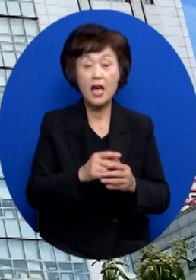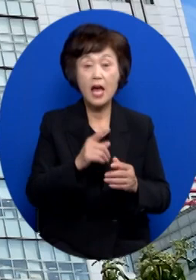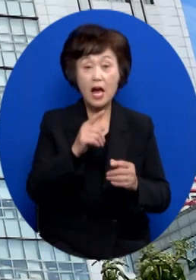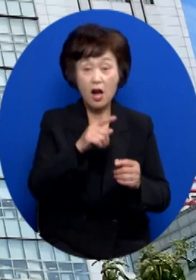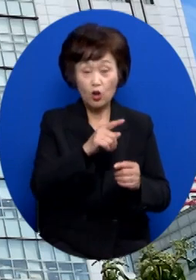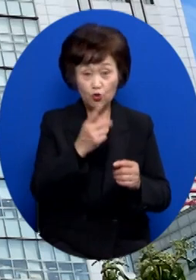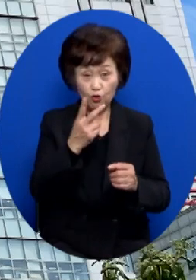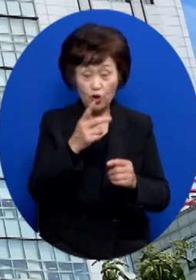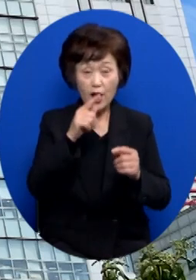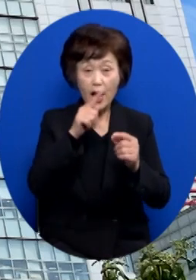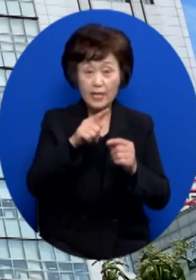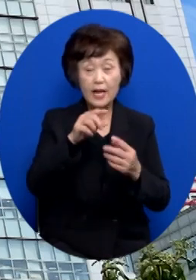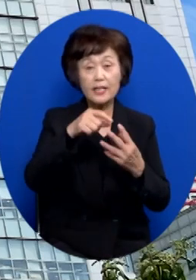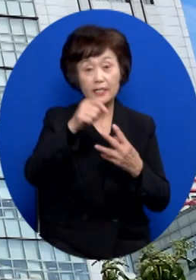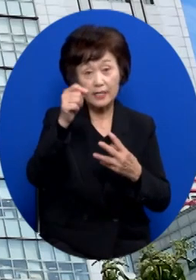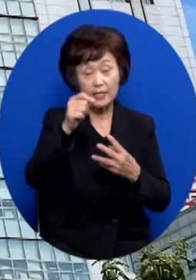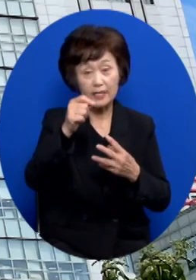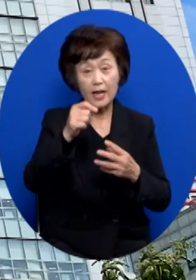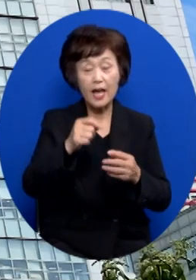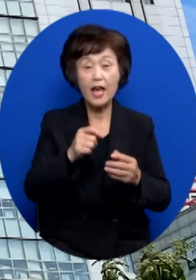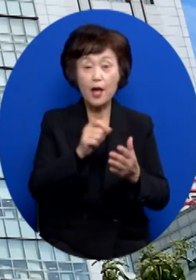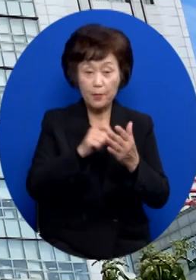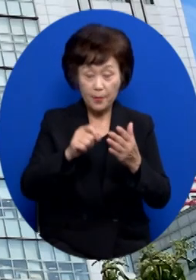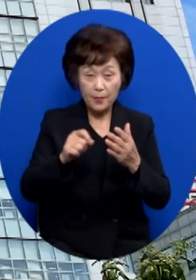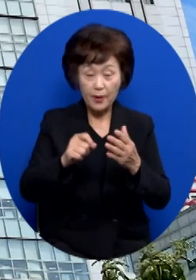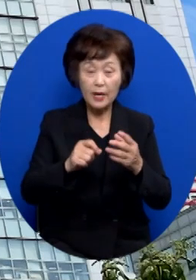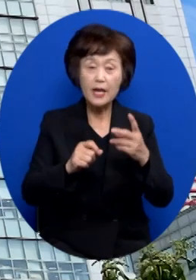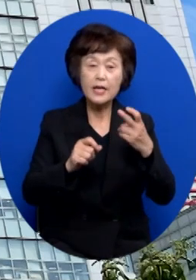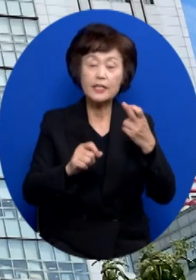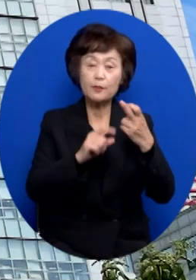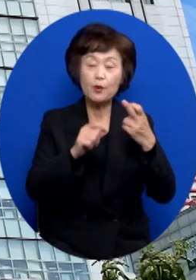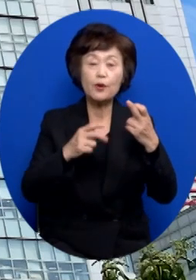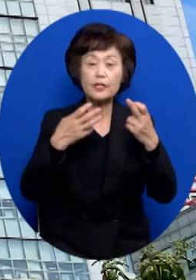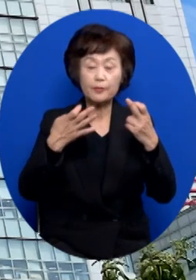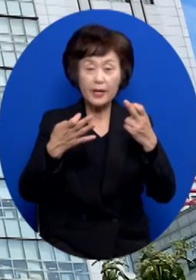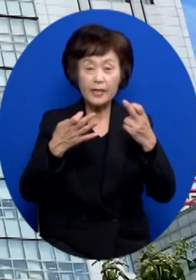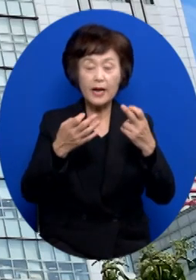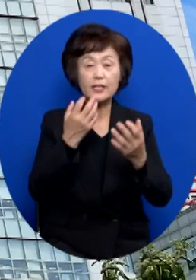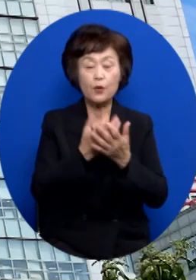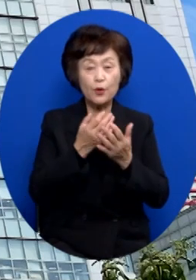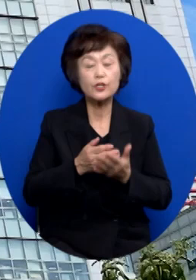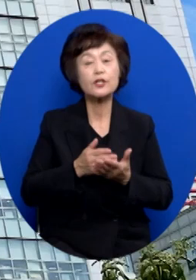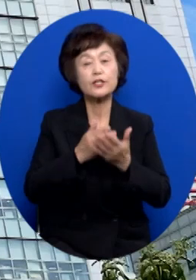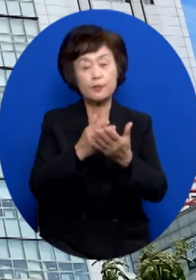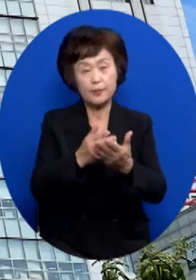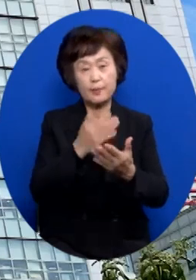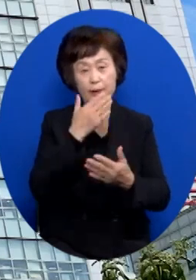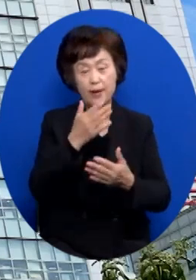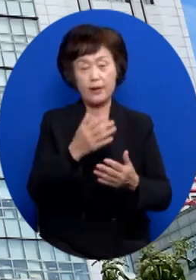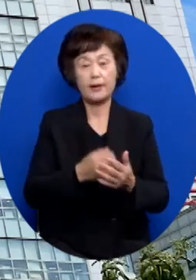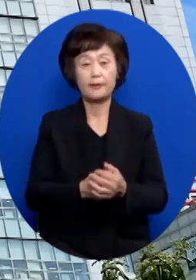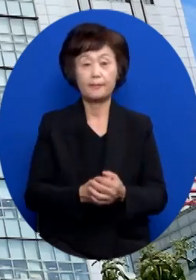하나를 선택해 양식에 맞춰 작성해 오는 12월 14일까지 제출하면 됩니다.